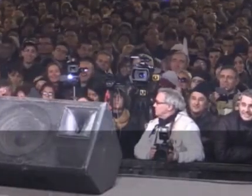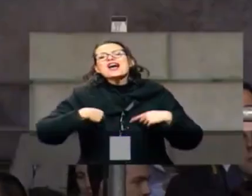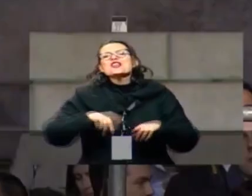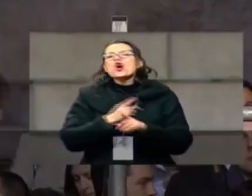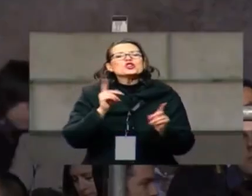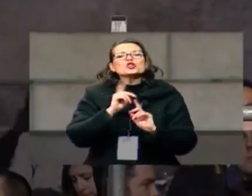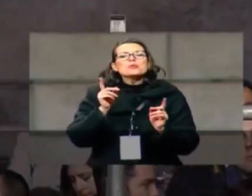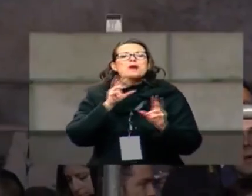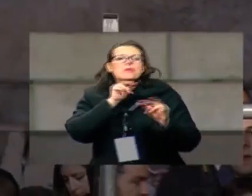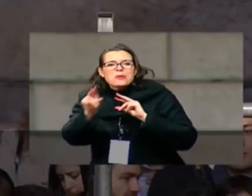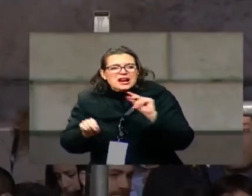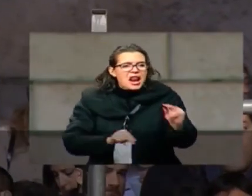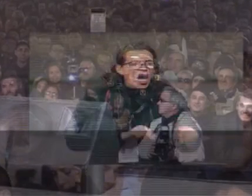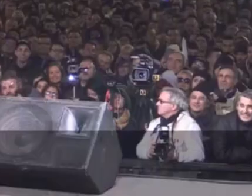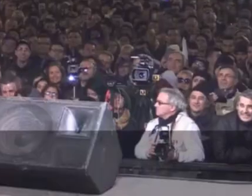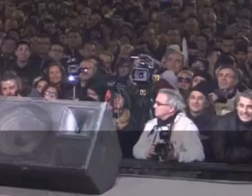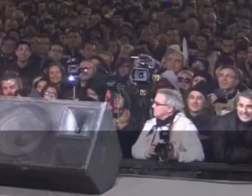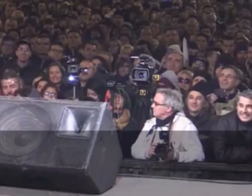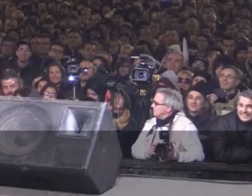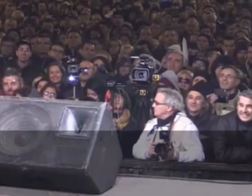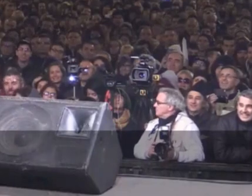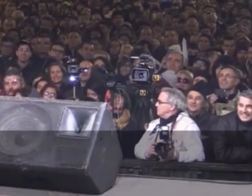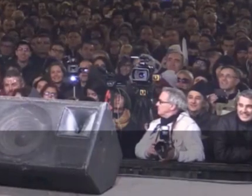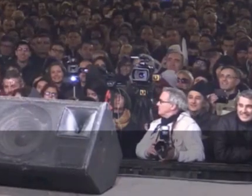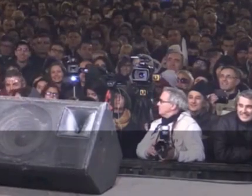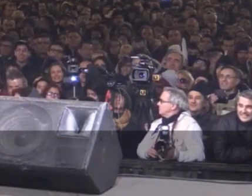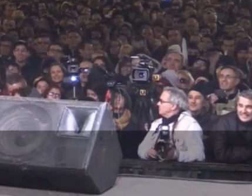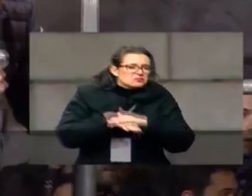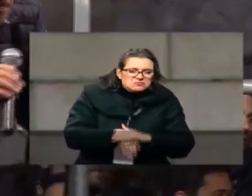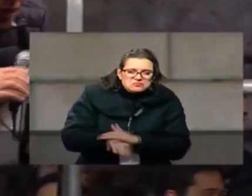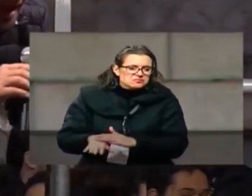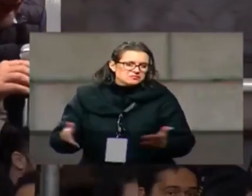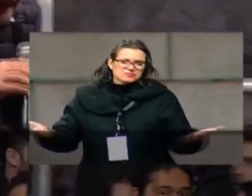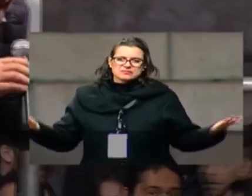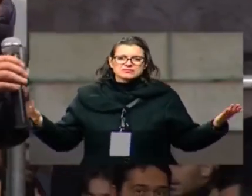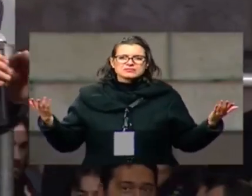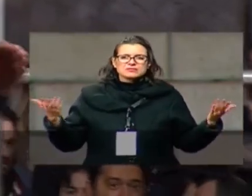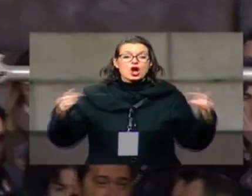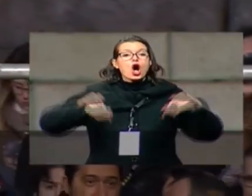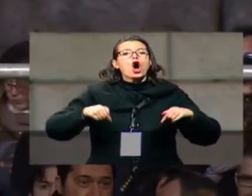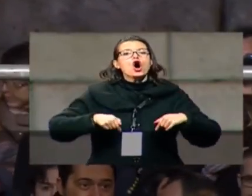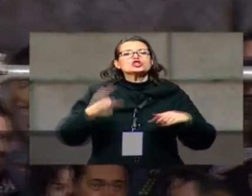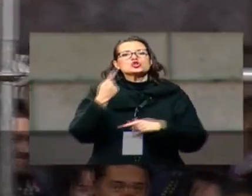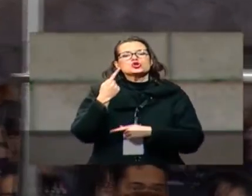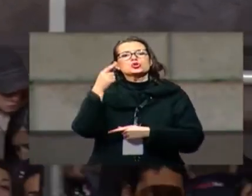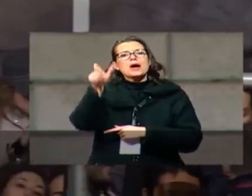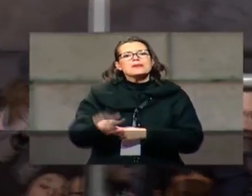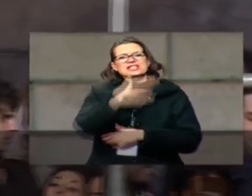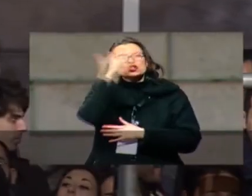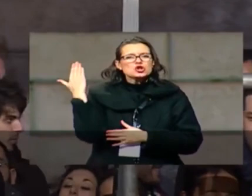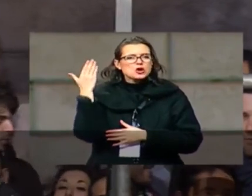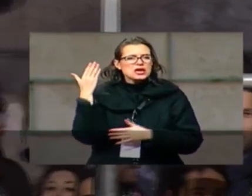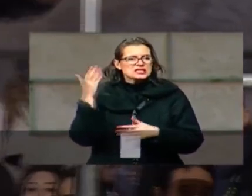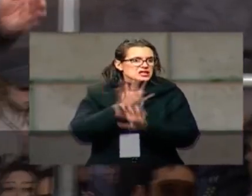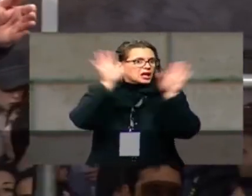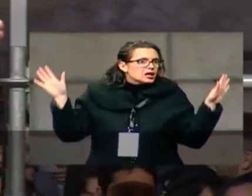basse Non dare nell'occhio gli onesti oggi l'onesto è terribile Devi devi quasi ti vergogni